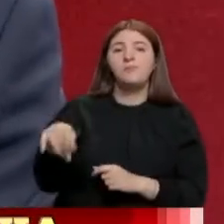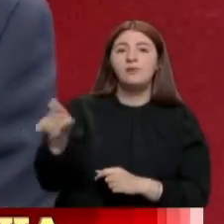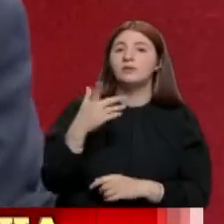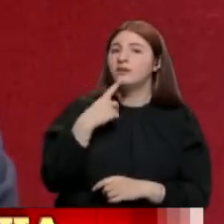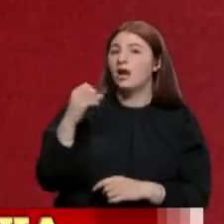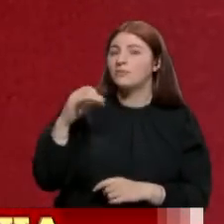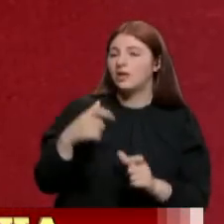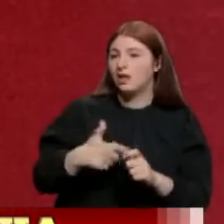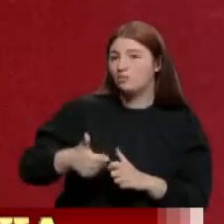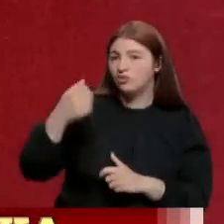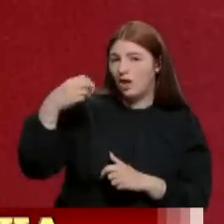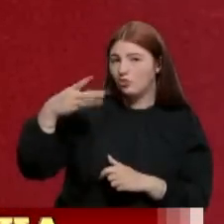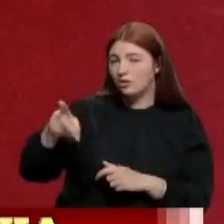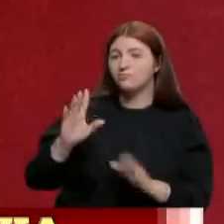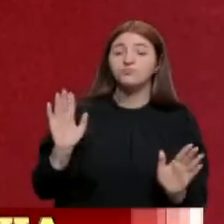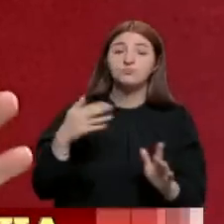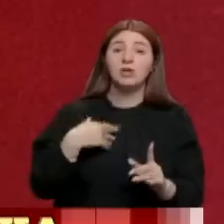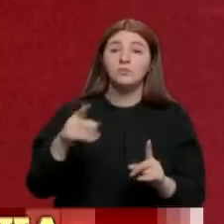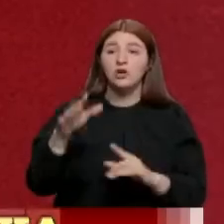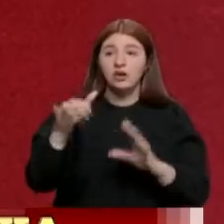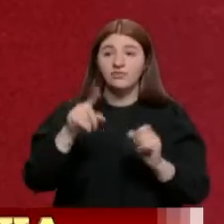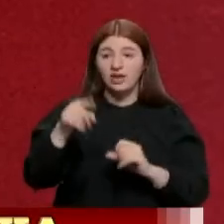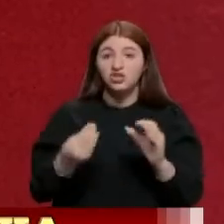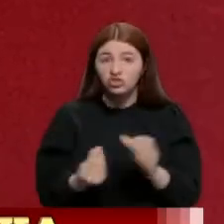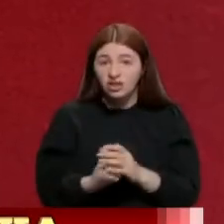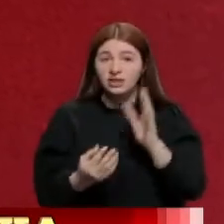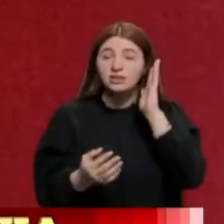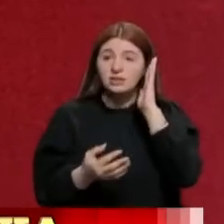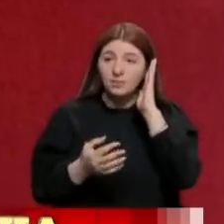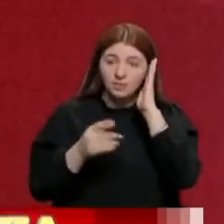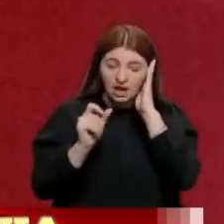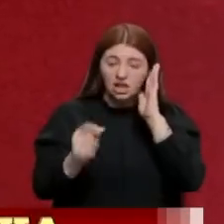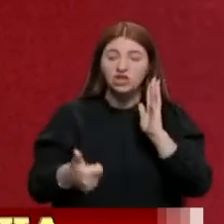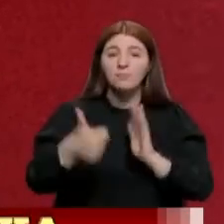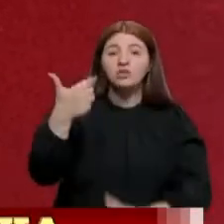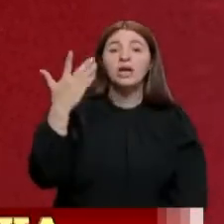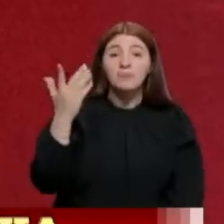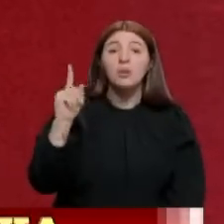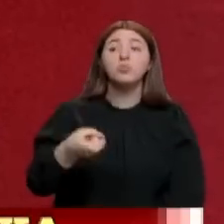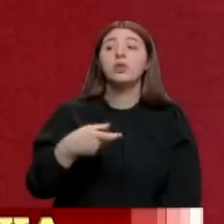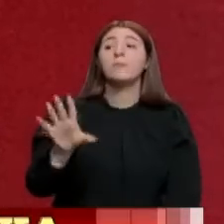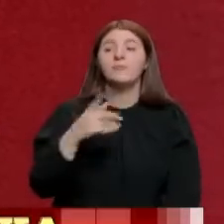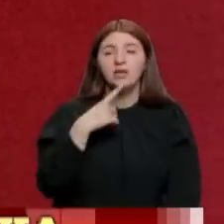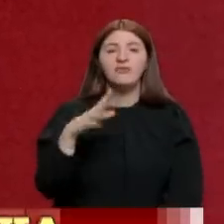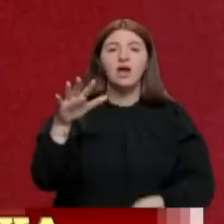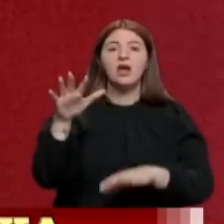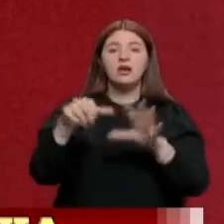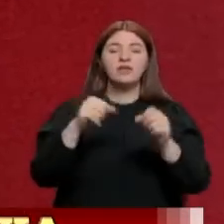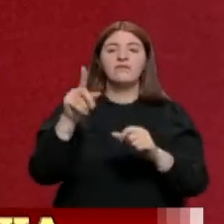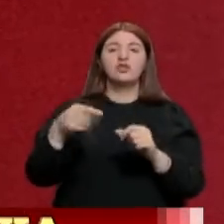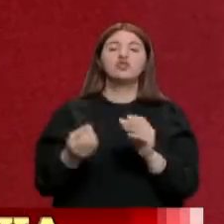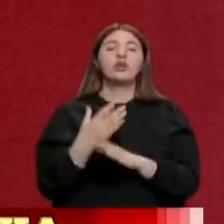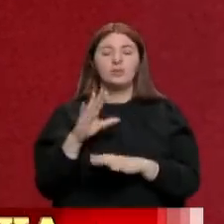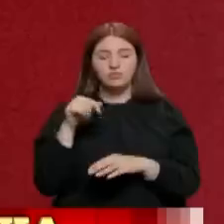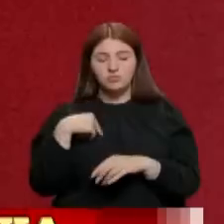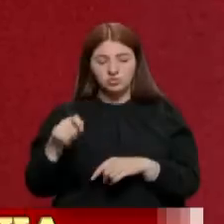Ne dedi AKP Genel Başkanı Erdoğan? Ben bu rant vergisini çıkarırsam ilçe başkanı bile bulamam dedi ve rant vergisini çıkarmadı.